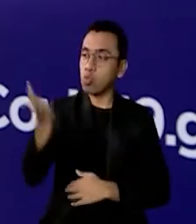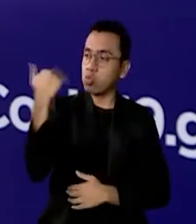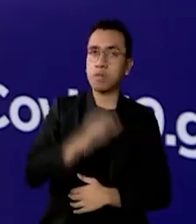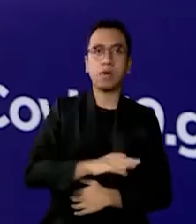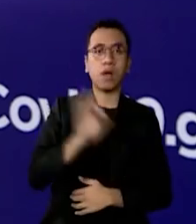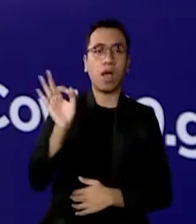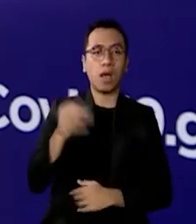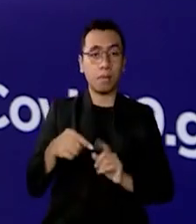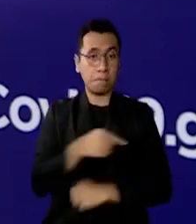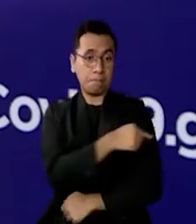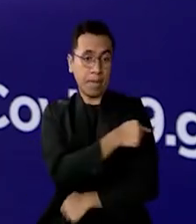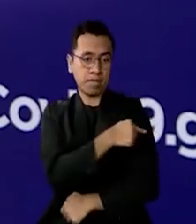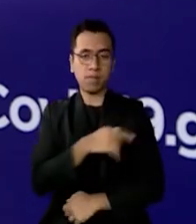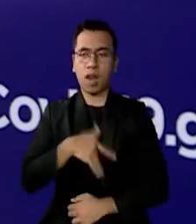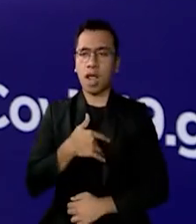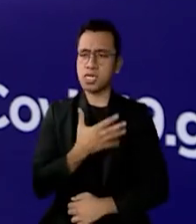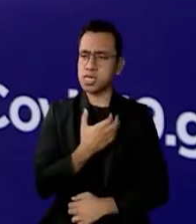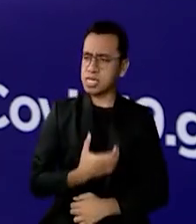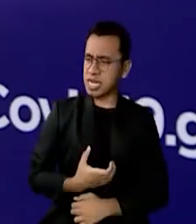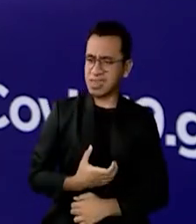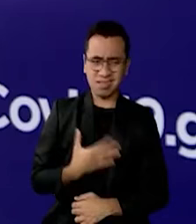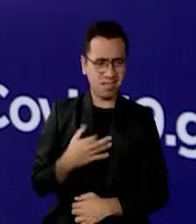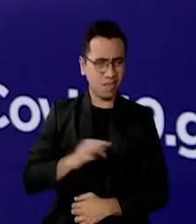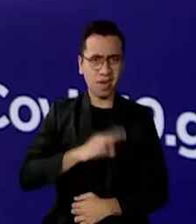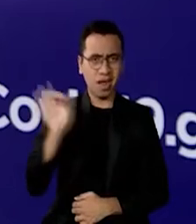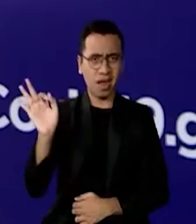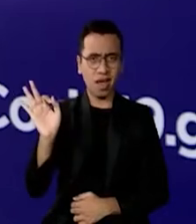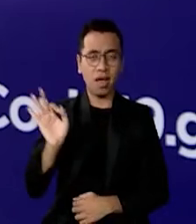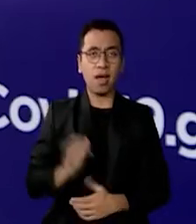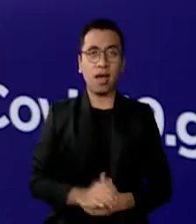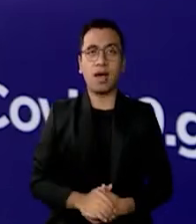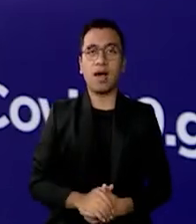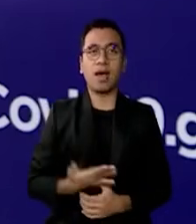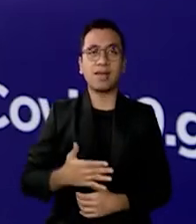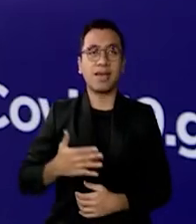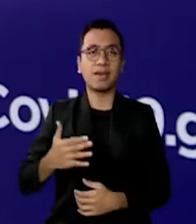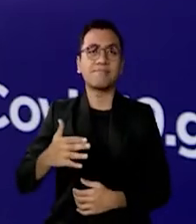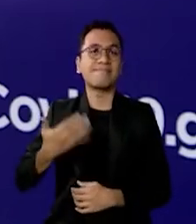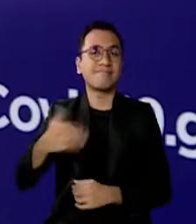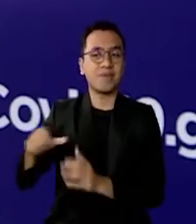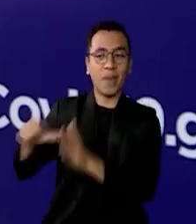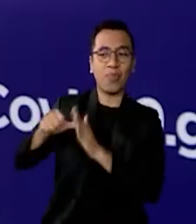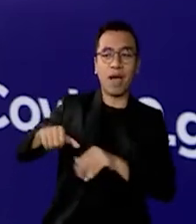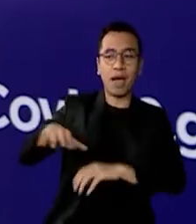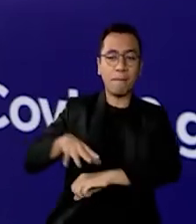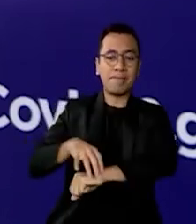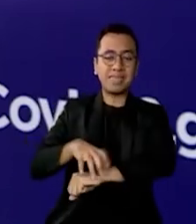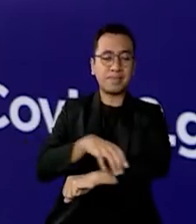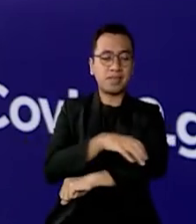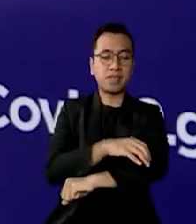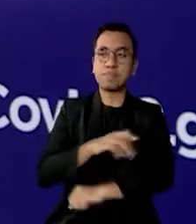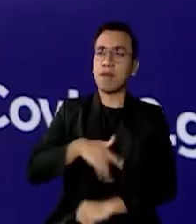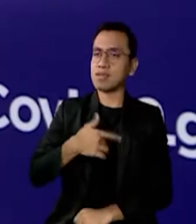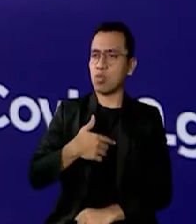akan saya selama dua hari itu dipijat setiap hari oleh ada Mbak saya mau dipijit karena masih positif meski